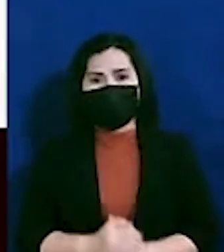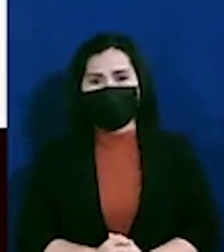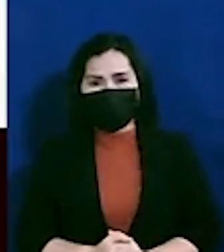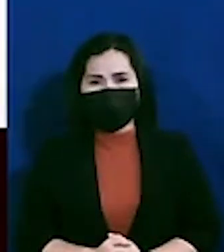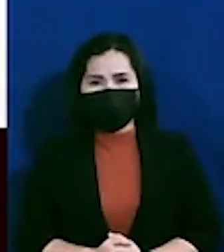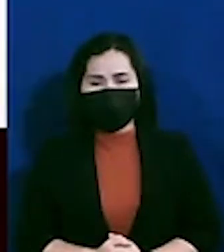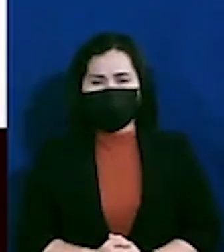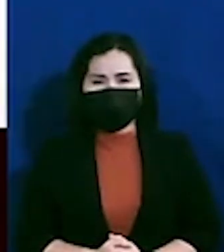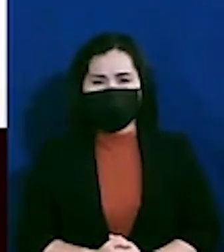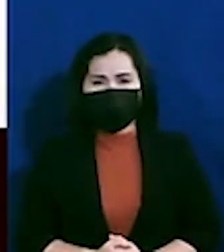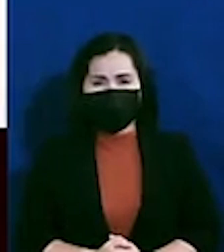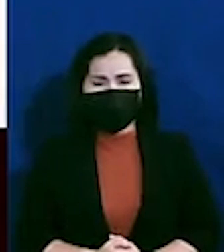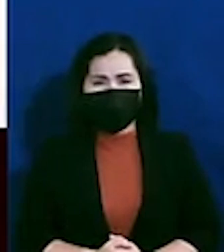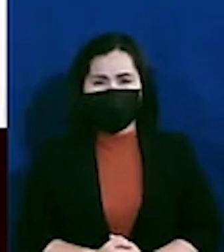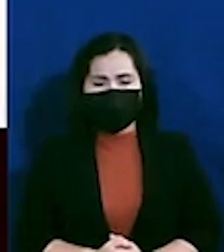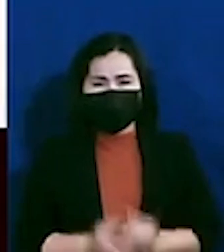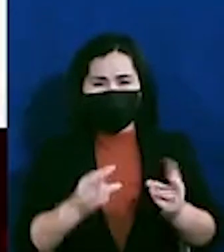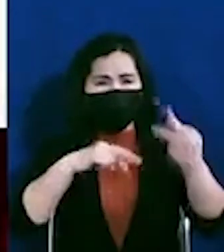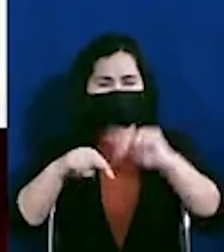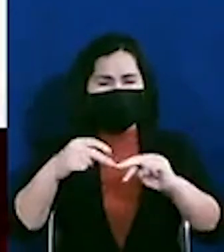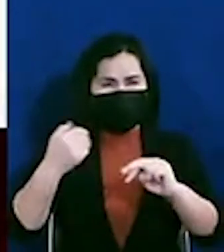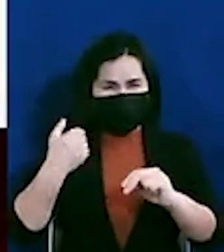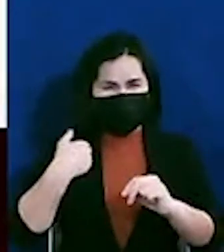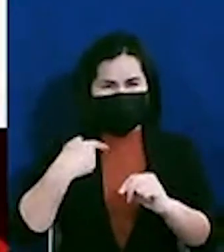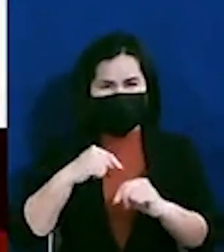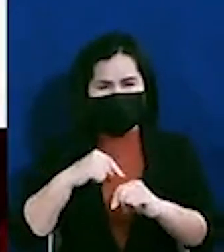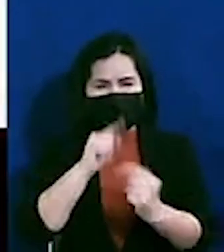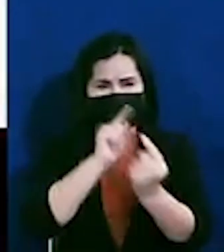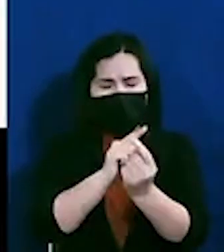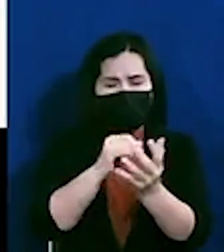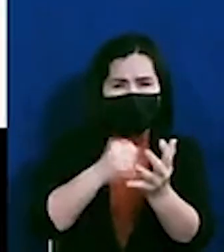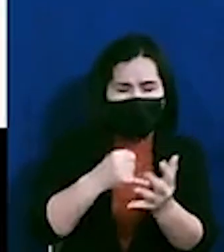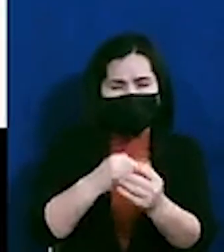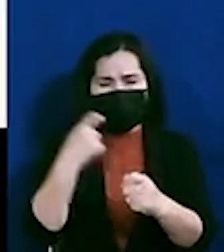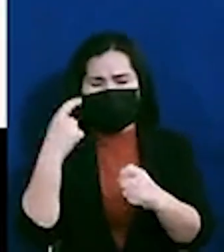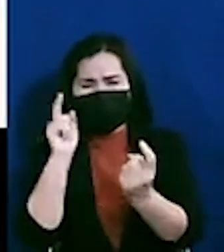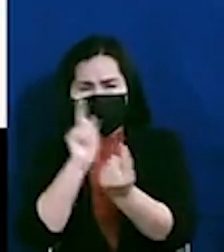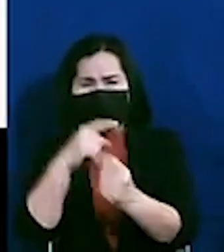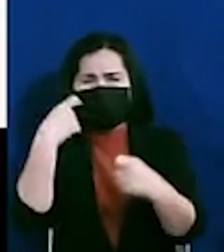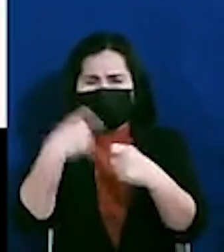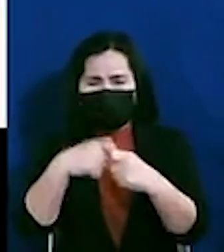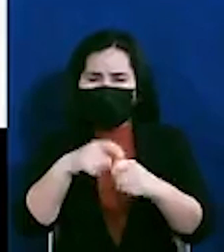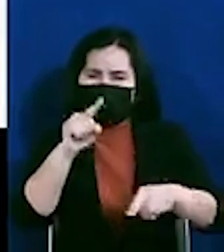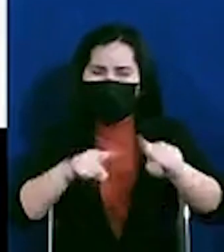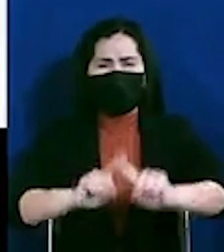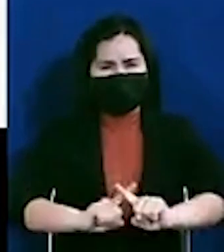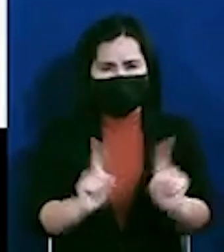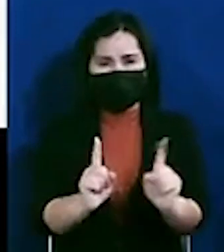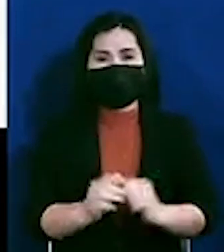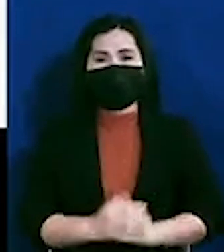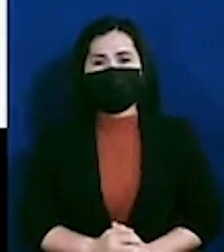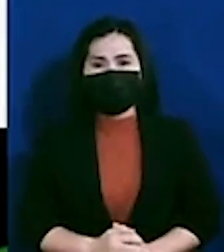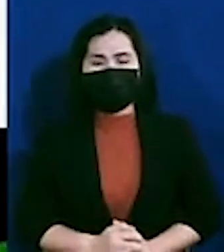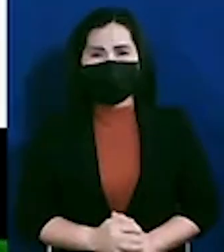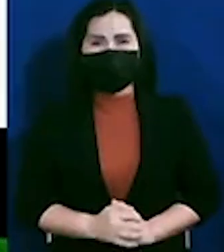ก็จะมีความช้าความเร็วนะครับในการที่จะตรวจพบเจอเนี่ยแตกต่างกันไปดีนะครับหรือมีความไวในการตรวจใน